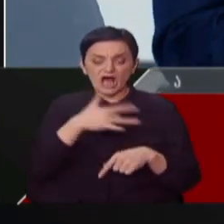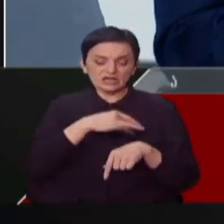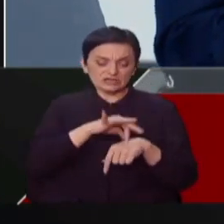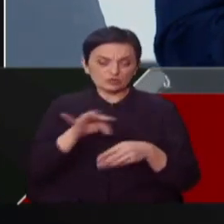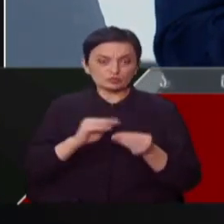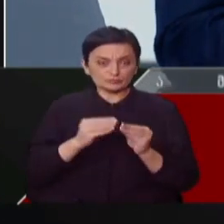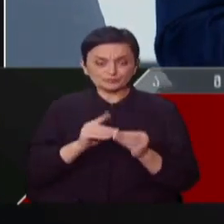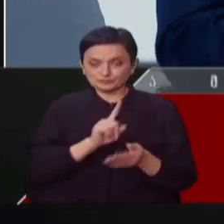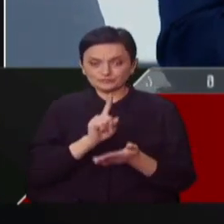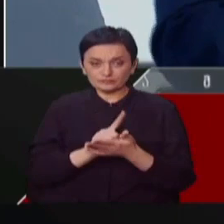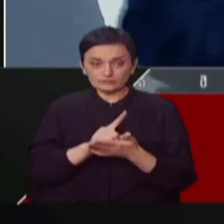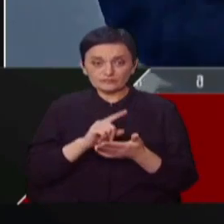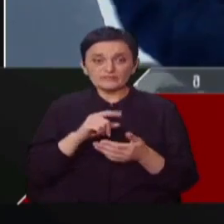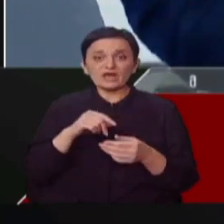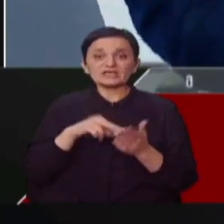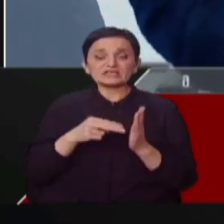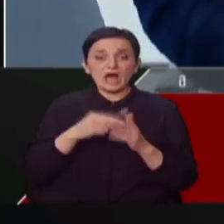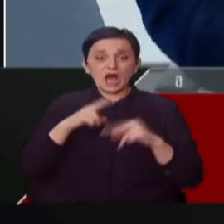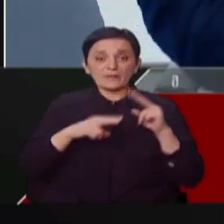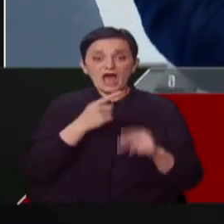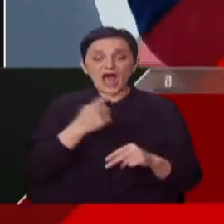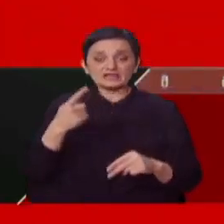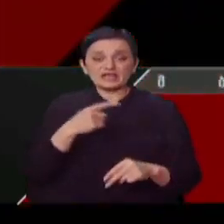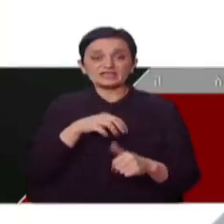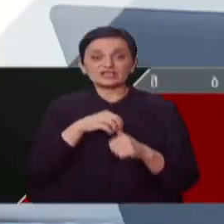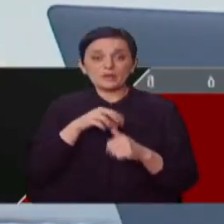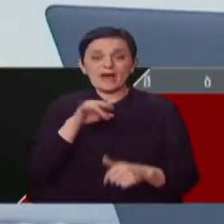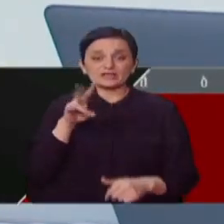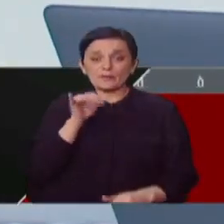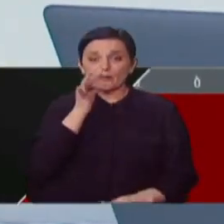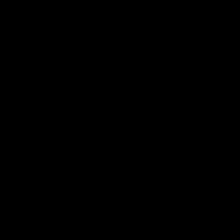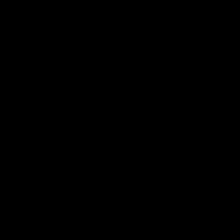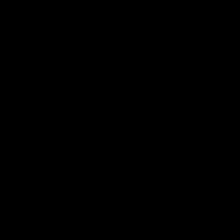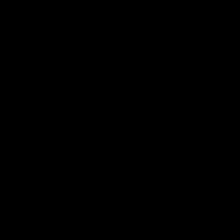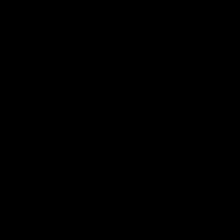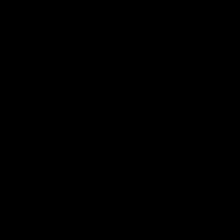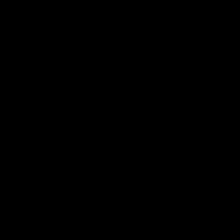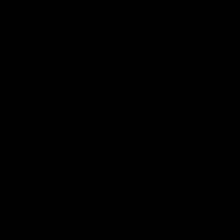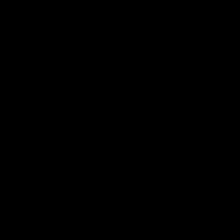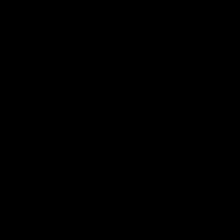probleme. Auzi, leblat, strategia, bașenem, li s-a terțit liderii deputatii, pa, atam, angela, zepasul, da, m-am bișe, că trebuie.